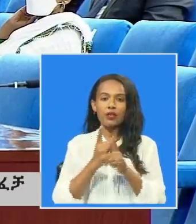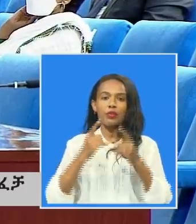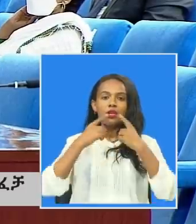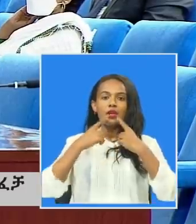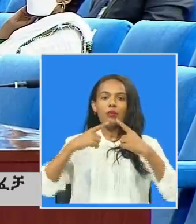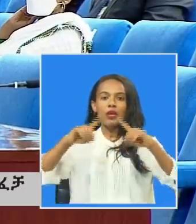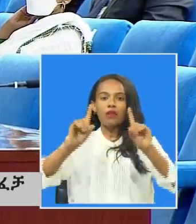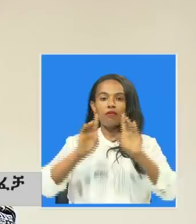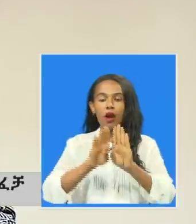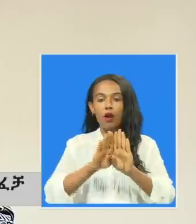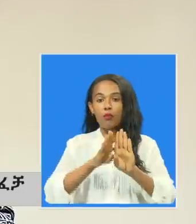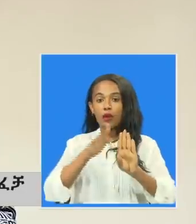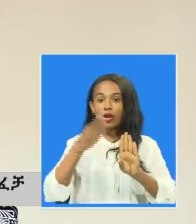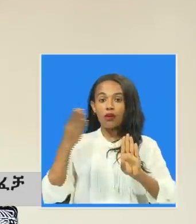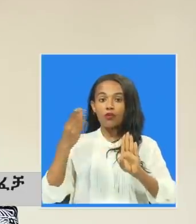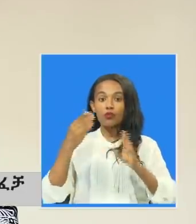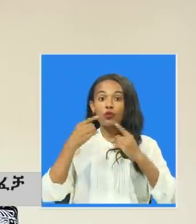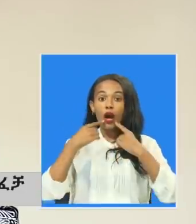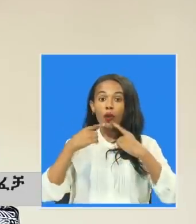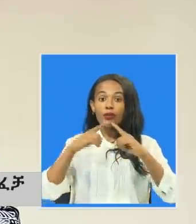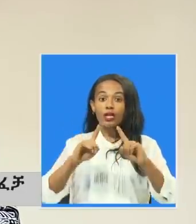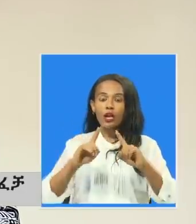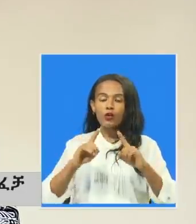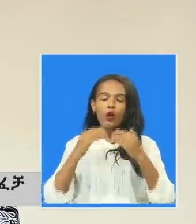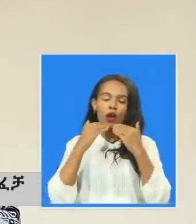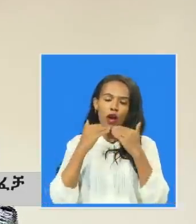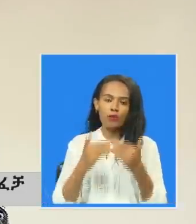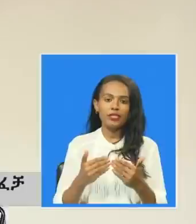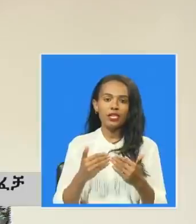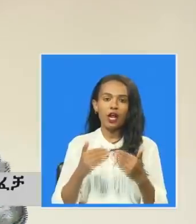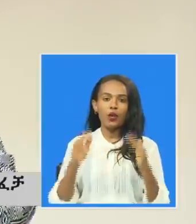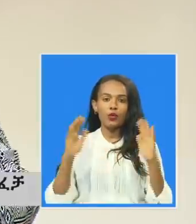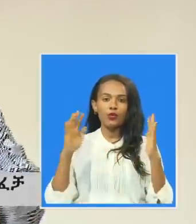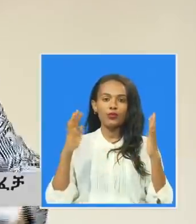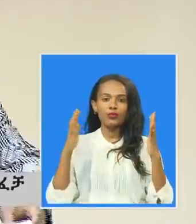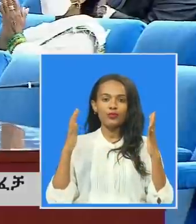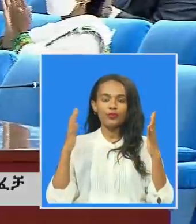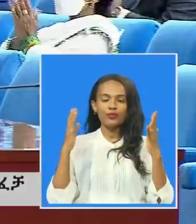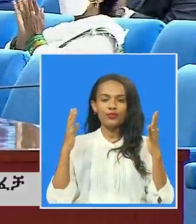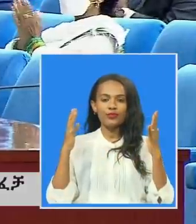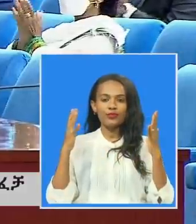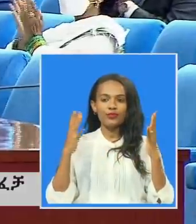በይፋ መከፈቱን አበስራለሁ። አመሰግናለሁ።